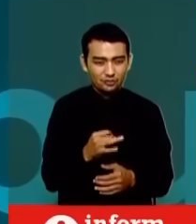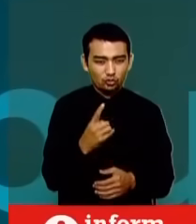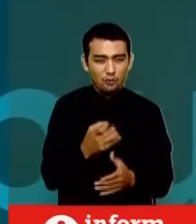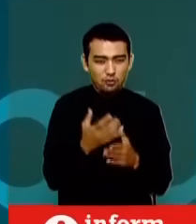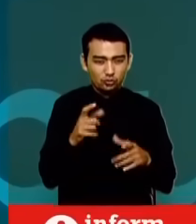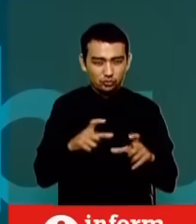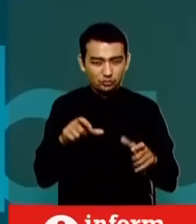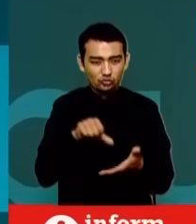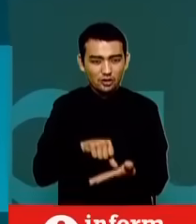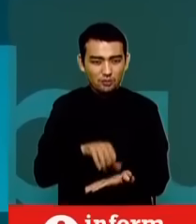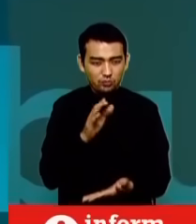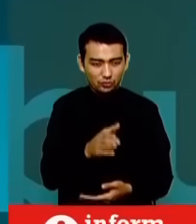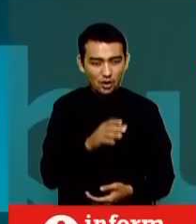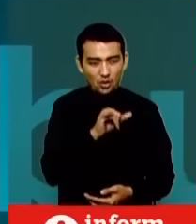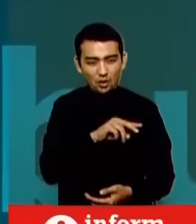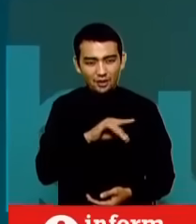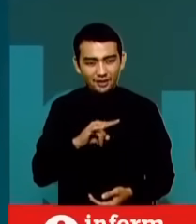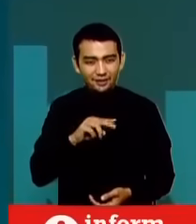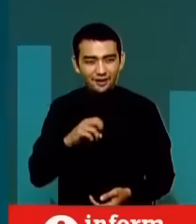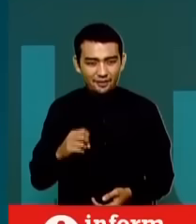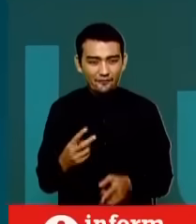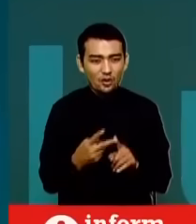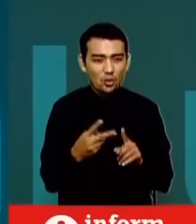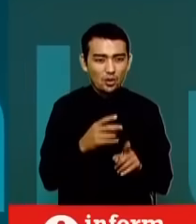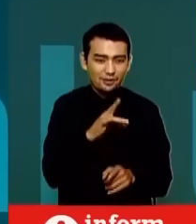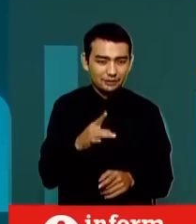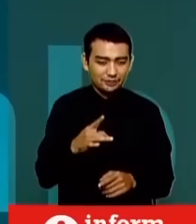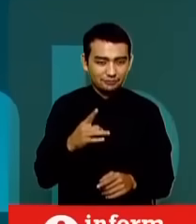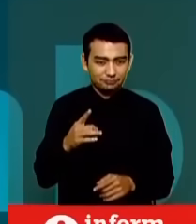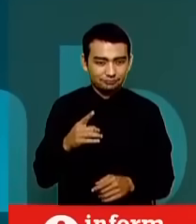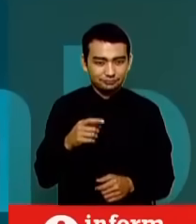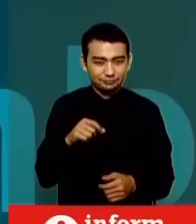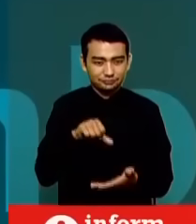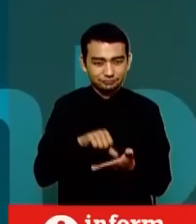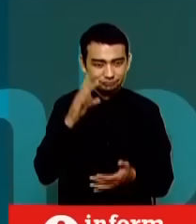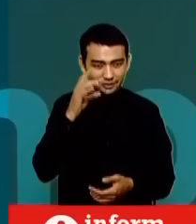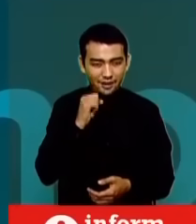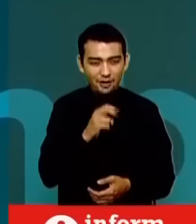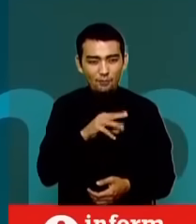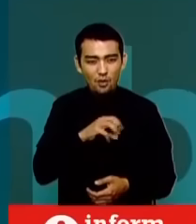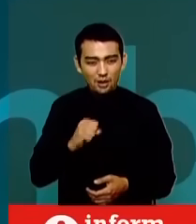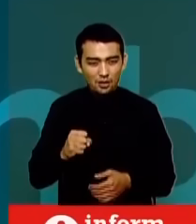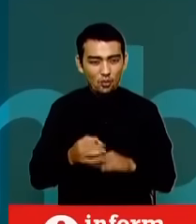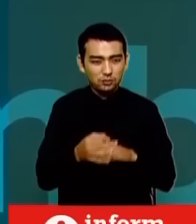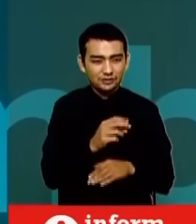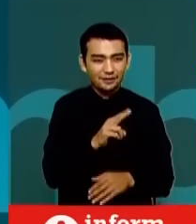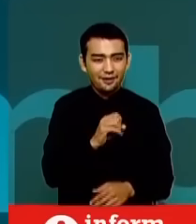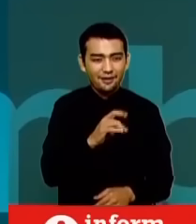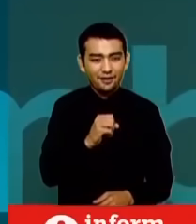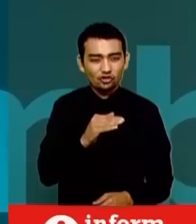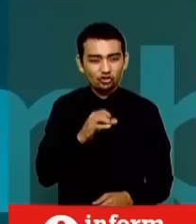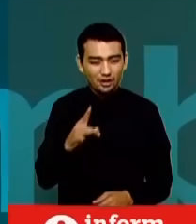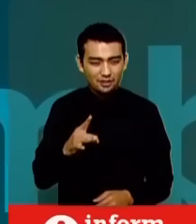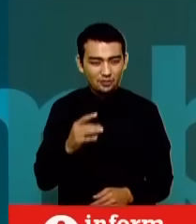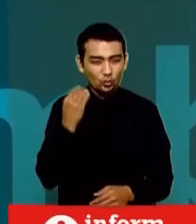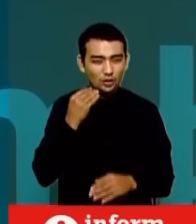қатысқалы жатыр. Ұлы Дала Жорығы осымен 2-ші мәрте ұйымдастырылғалы отыр. Ал айтулы аламан Ақмола облысының Қаражар ауылында басталып, киелі